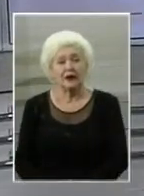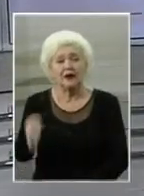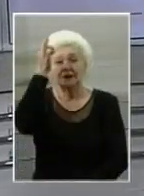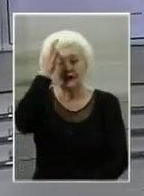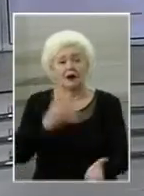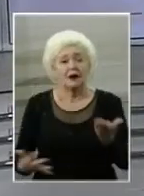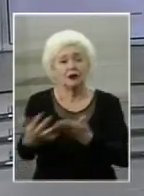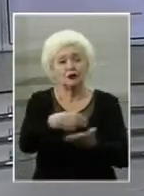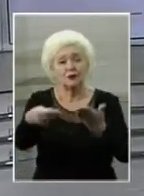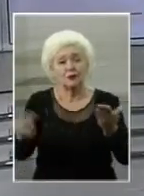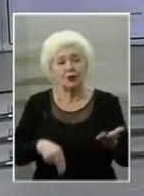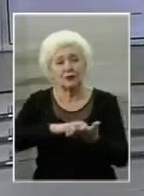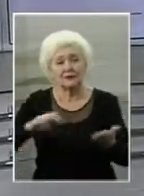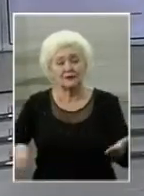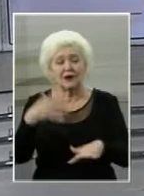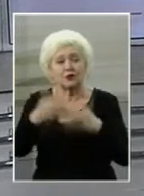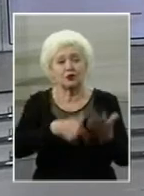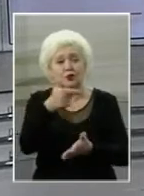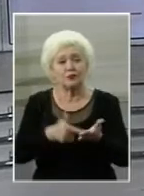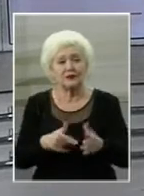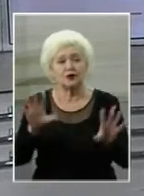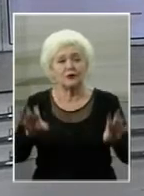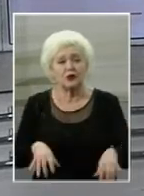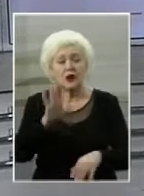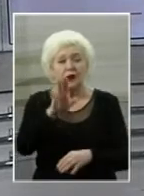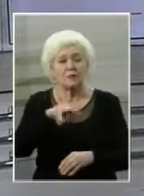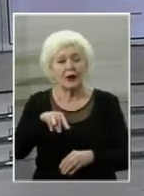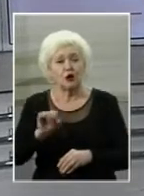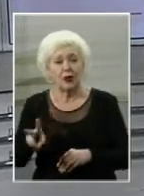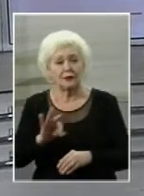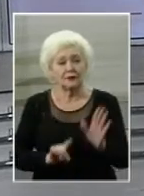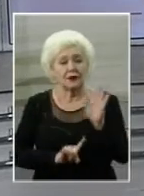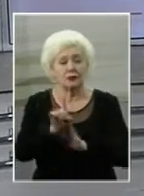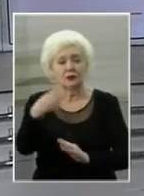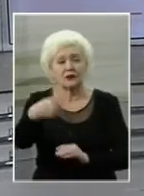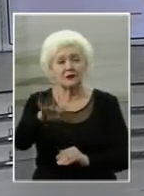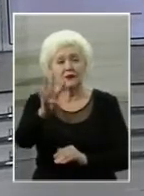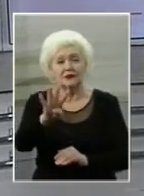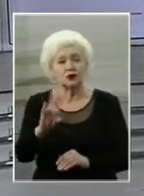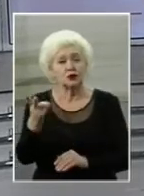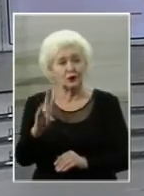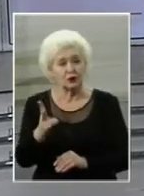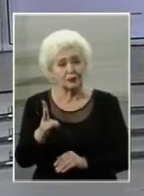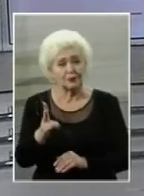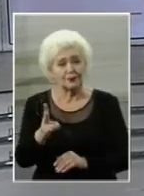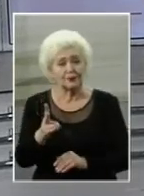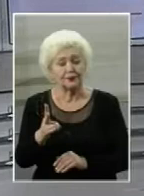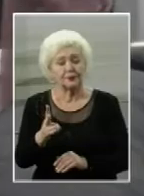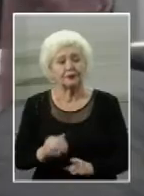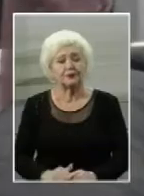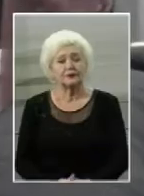Нагадаю, збір підписів за відставку Херсонського міського голови Володимира Миколаєнка розпочали 24 листопада.